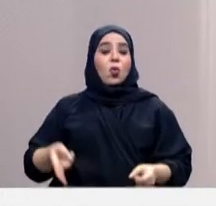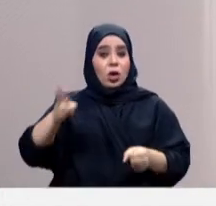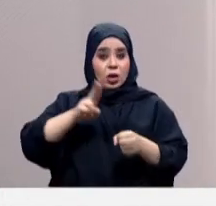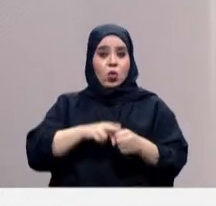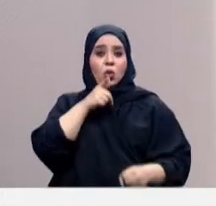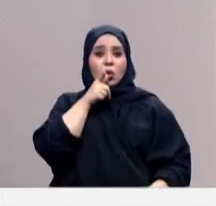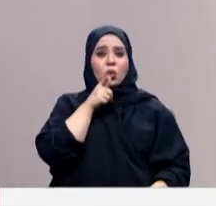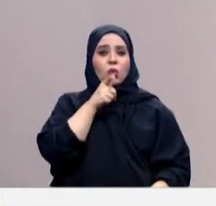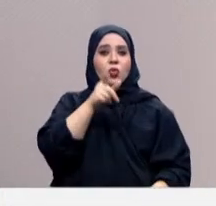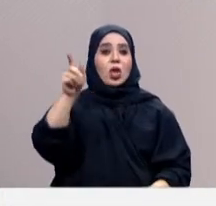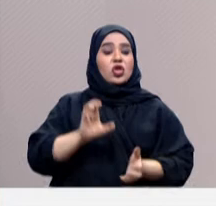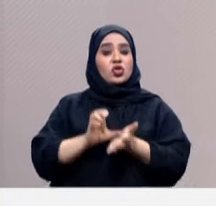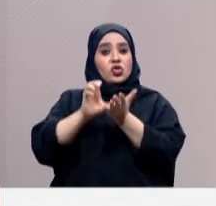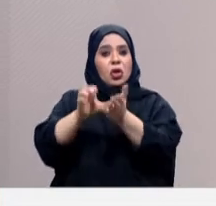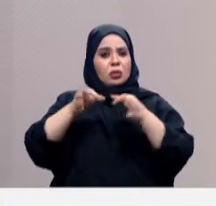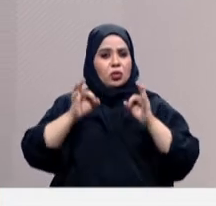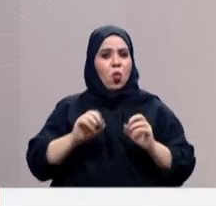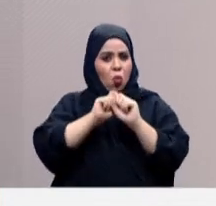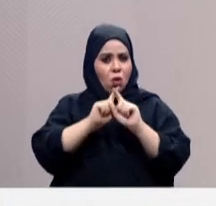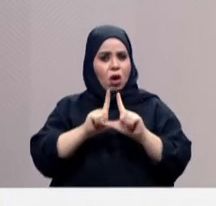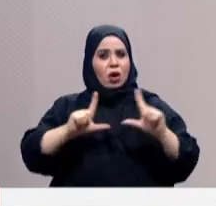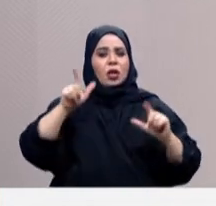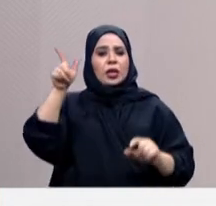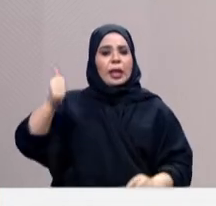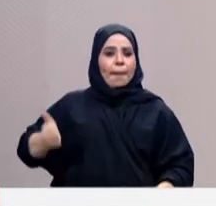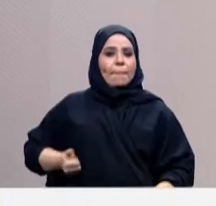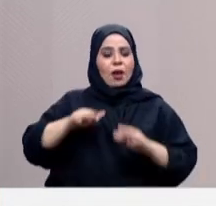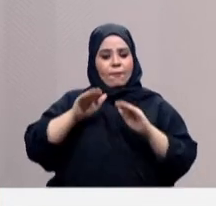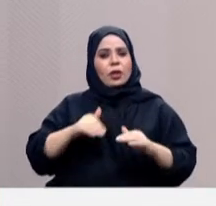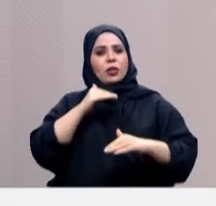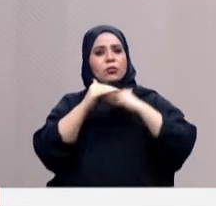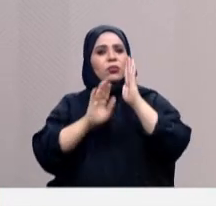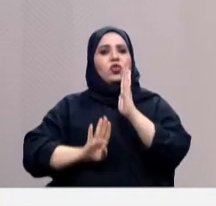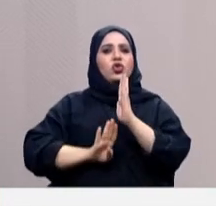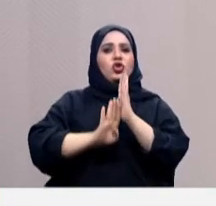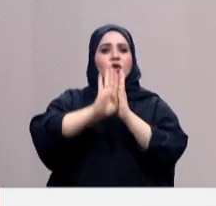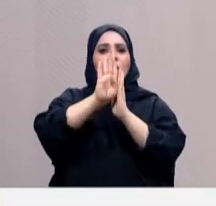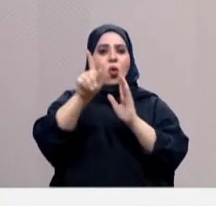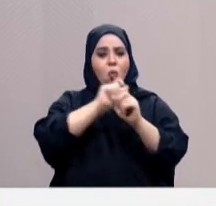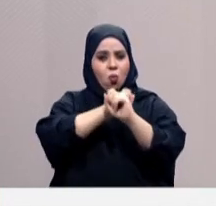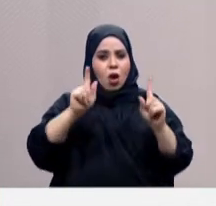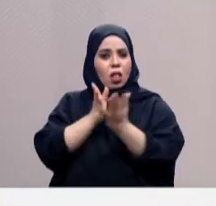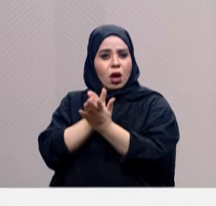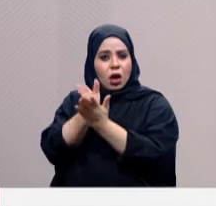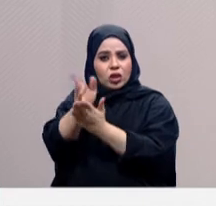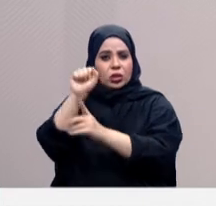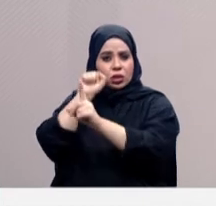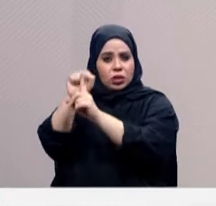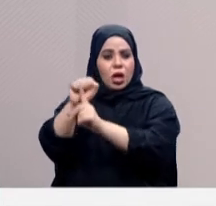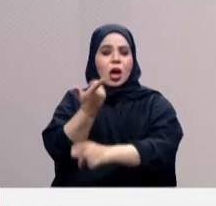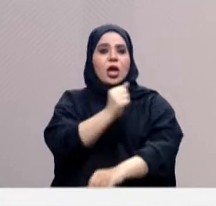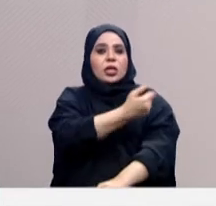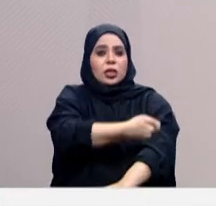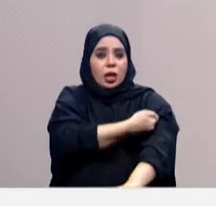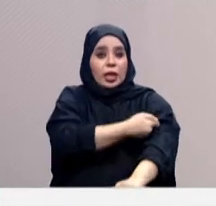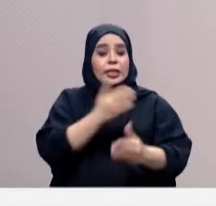أكد المطوع أن هذه الجائزة تعد تجسيدا لما حققته المملكة من إنجازات في المجال الصحي نتيجة